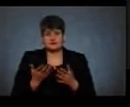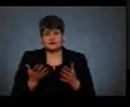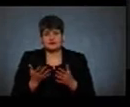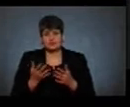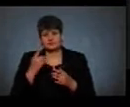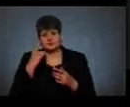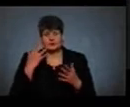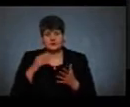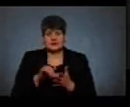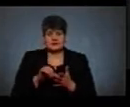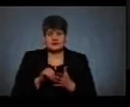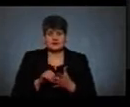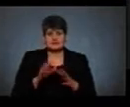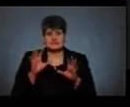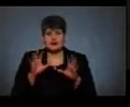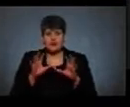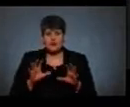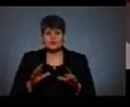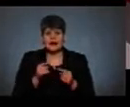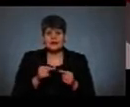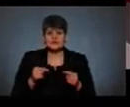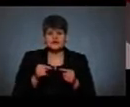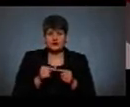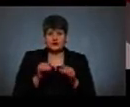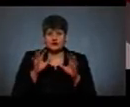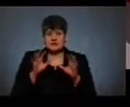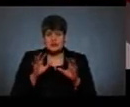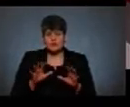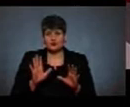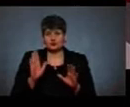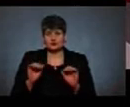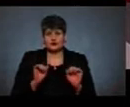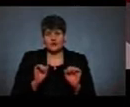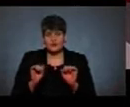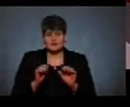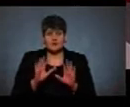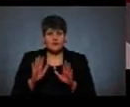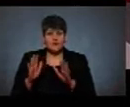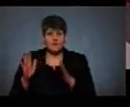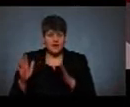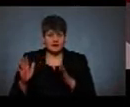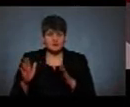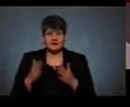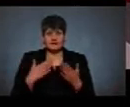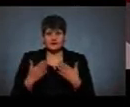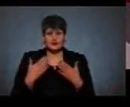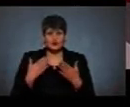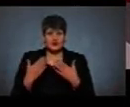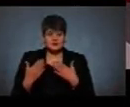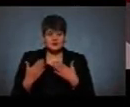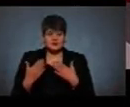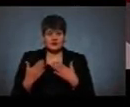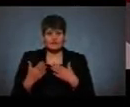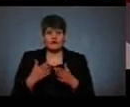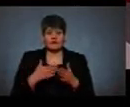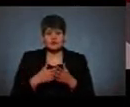тих чи інших представників закону, а чітко вже закон буде регулювати ці моменти відносин, якщо в